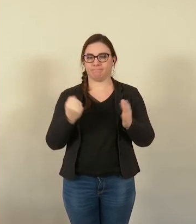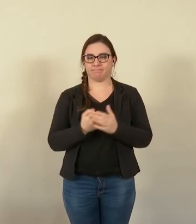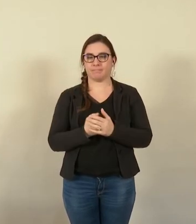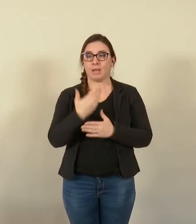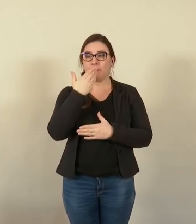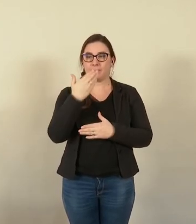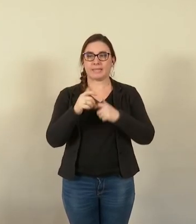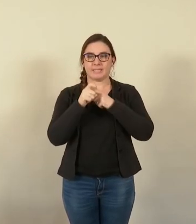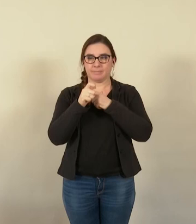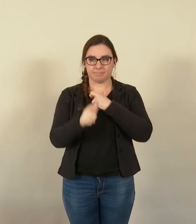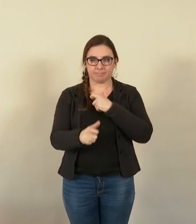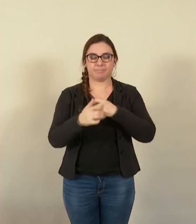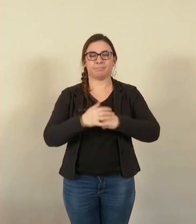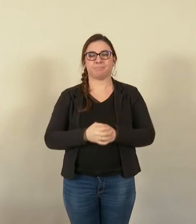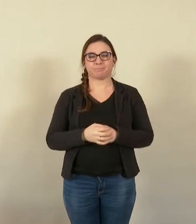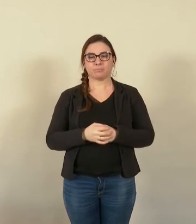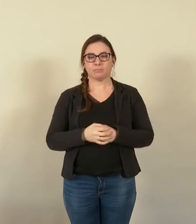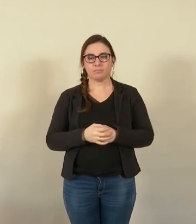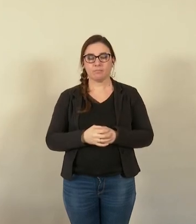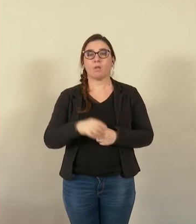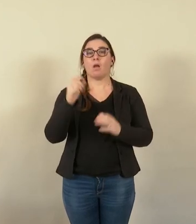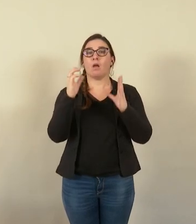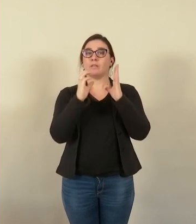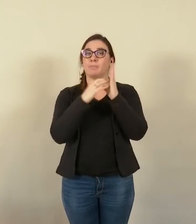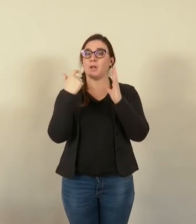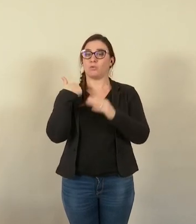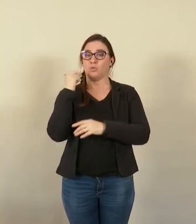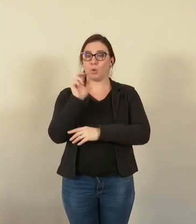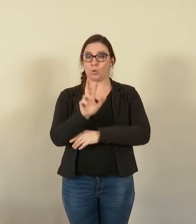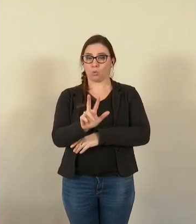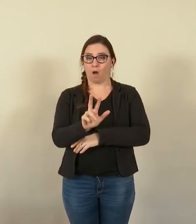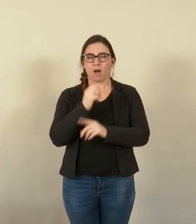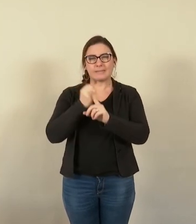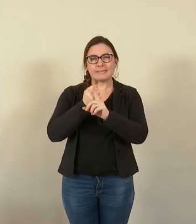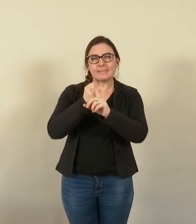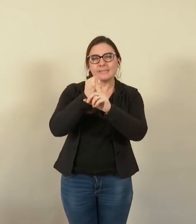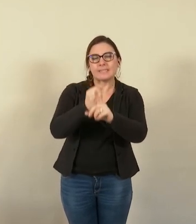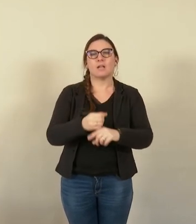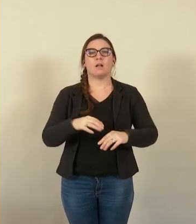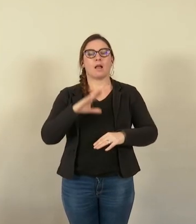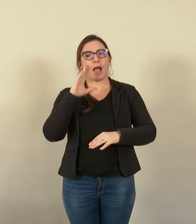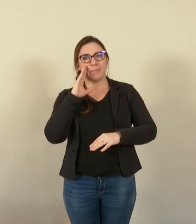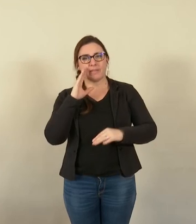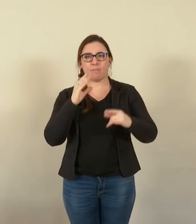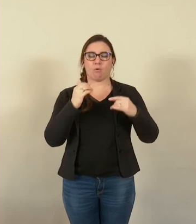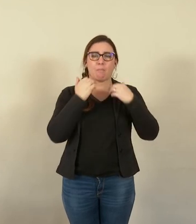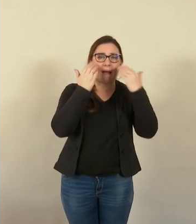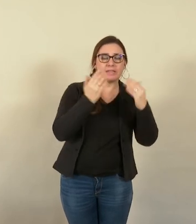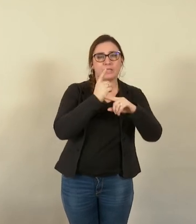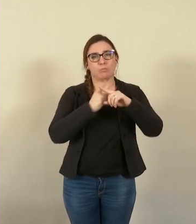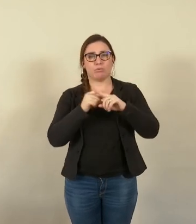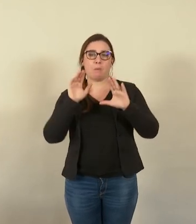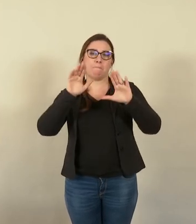nous passons à la délibération numéro 3 lutte contre l'habitat indigne et la prévention du mogement